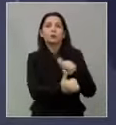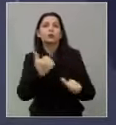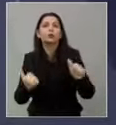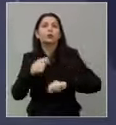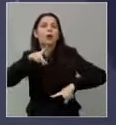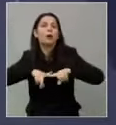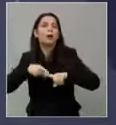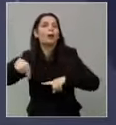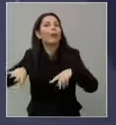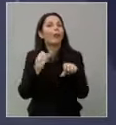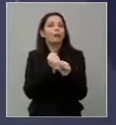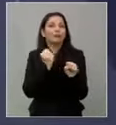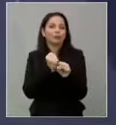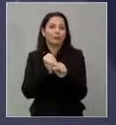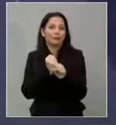αυτό το κέντρο.